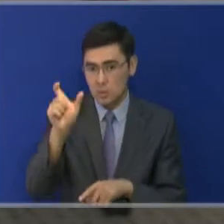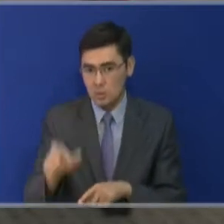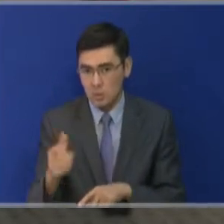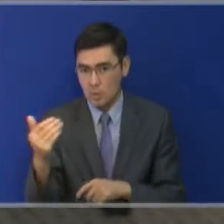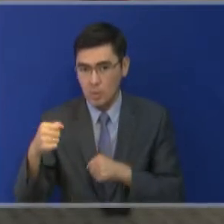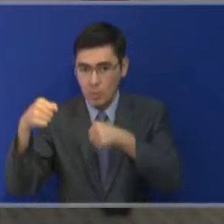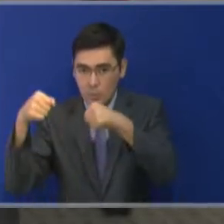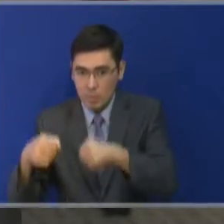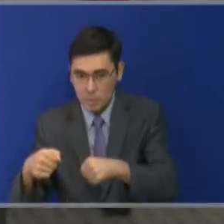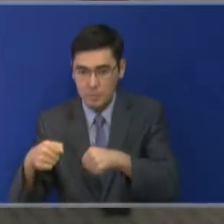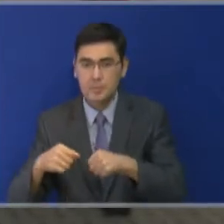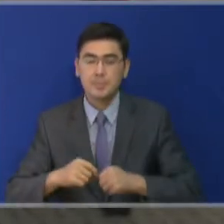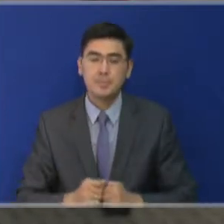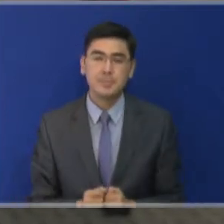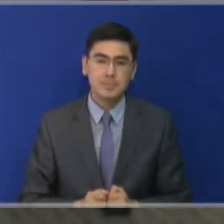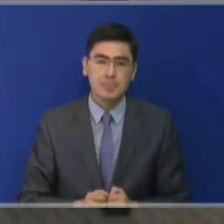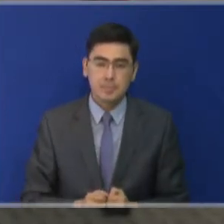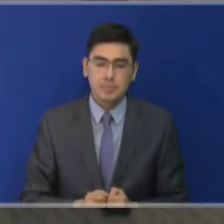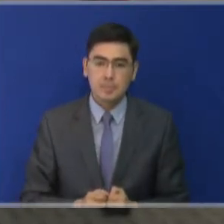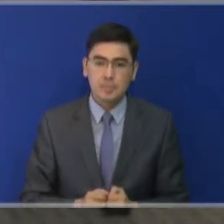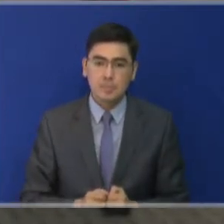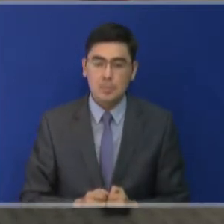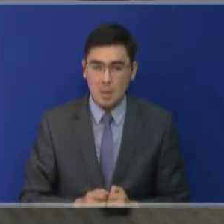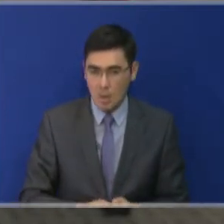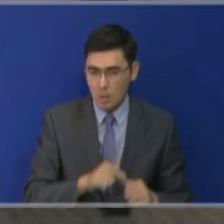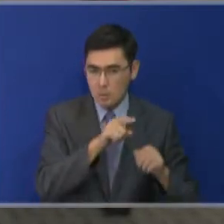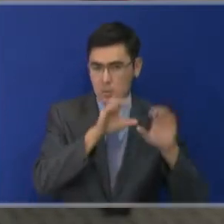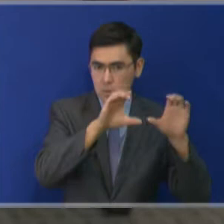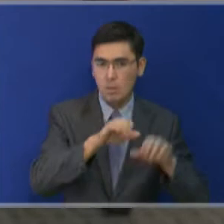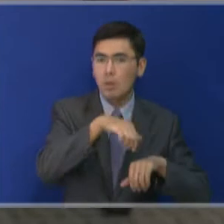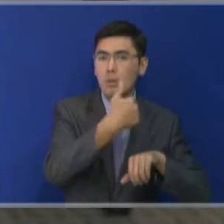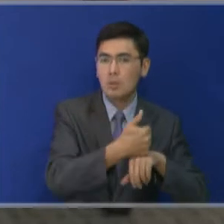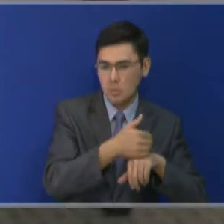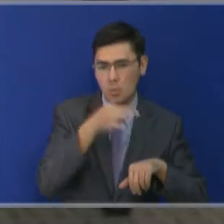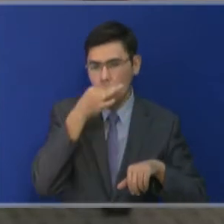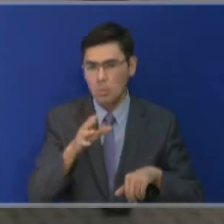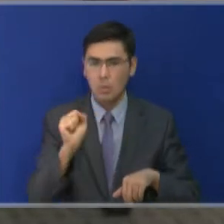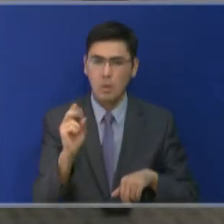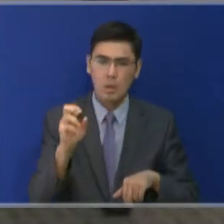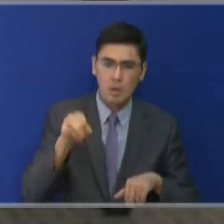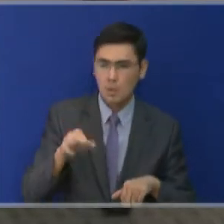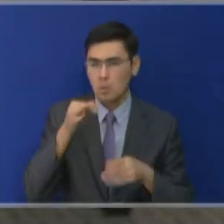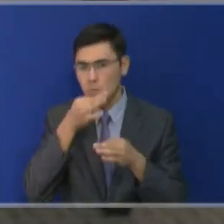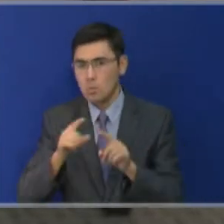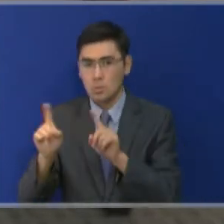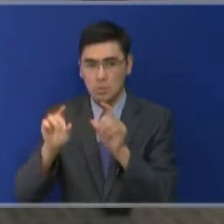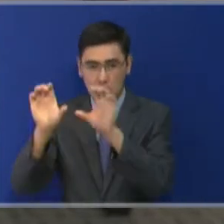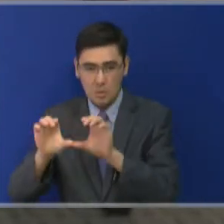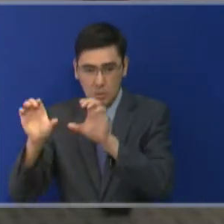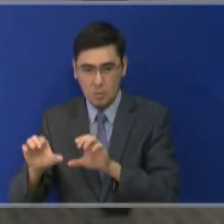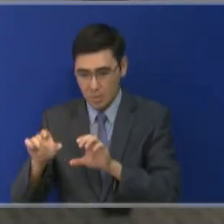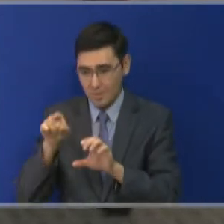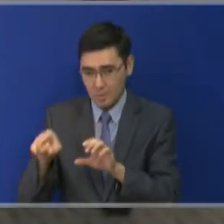любого. Конституция кез келген құқықтық актілерден жоғары тұратын ұлттық құқықтық жүйенің өзегі. Мемлекеттілігі мен елдің